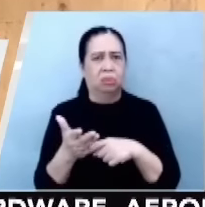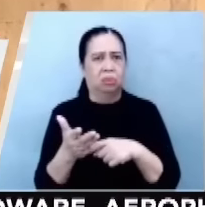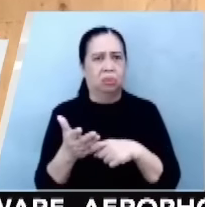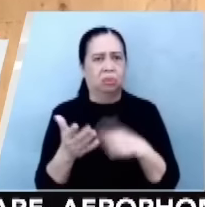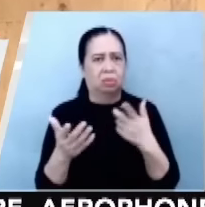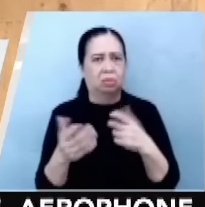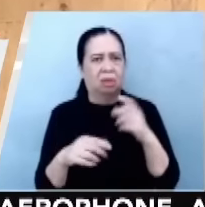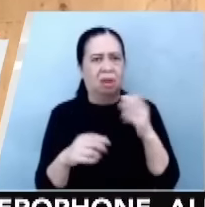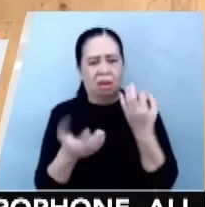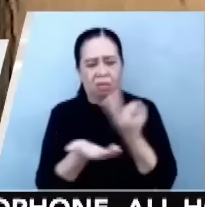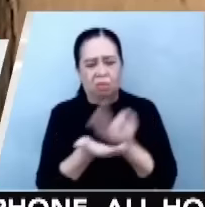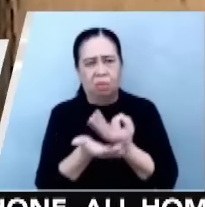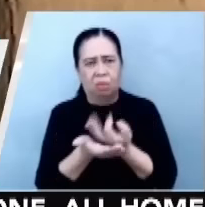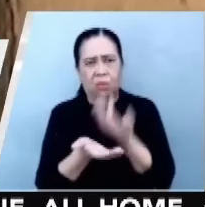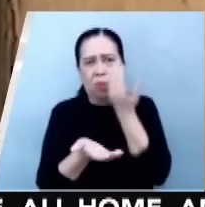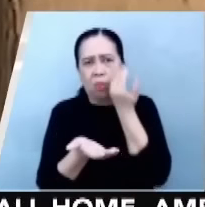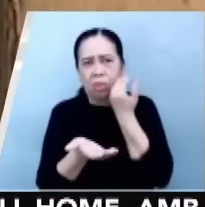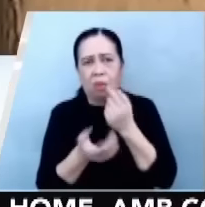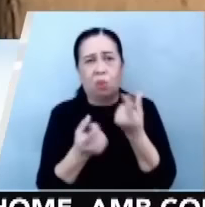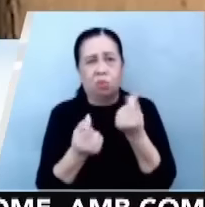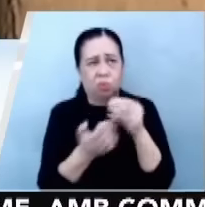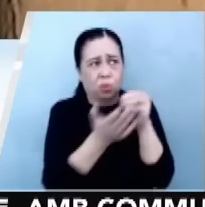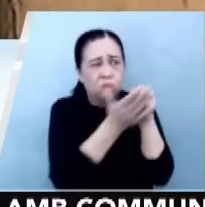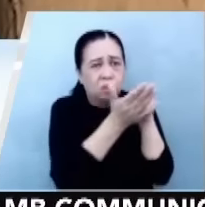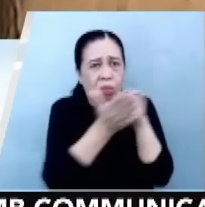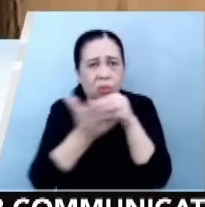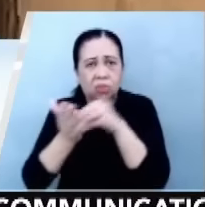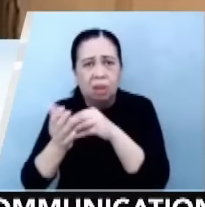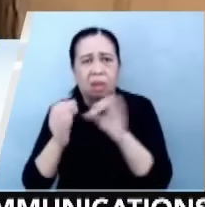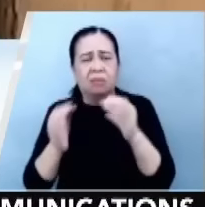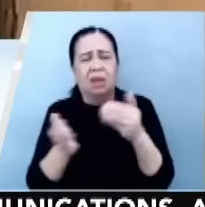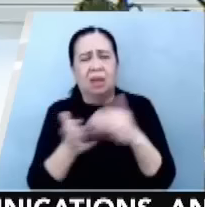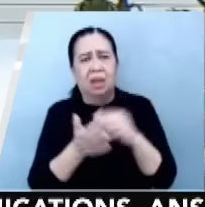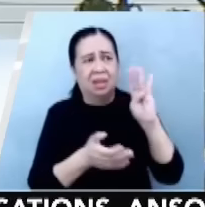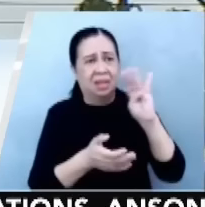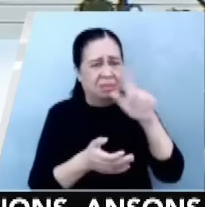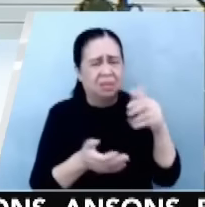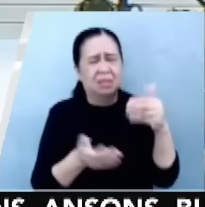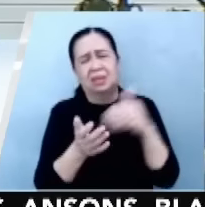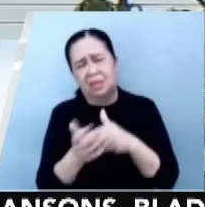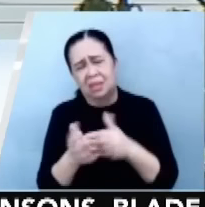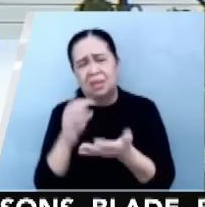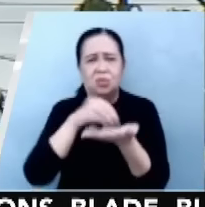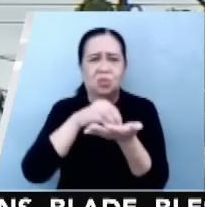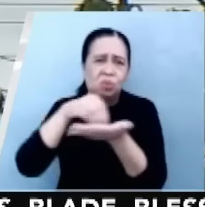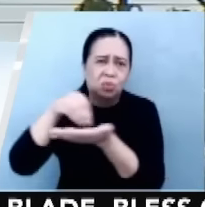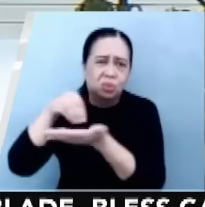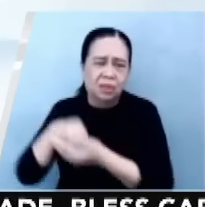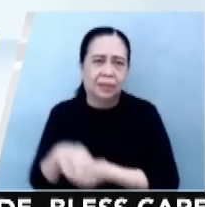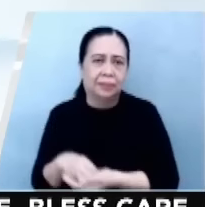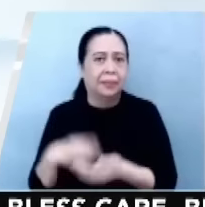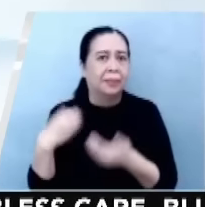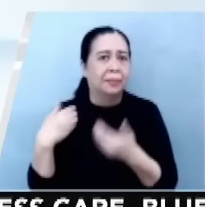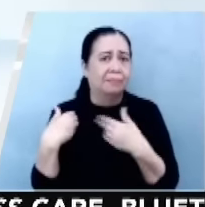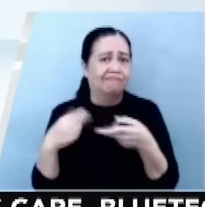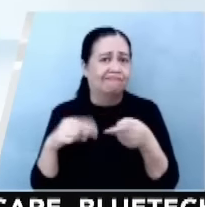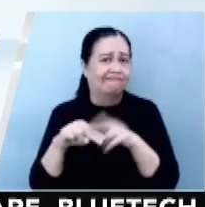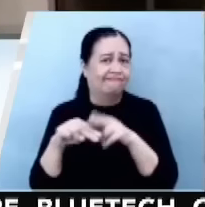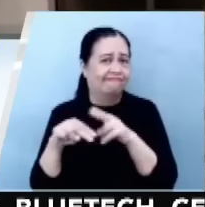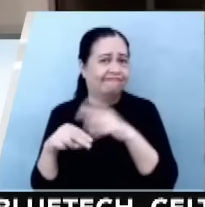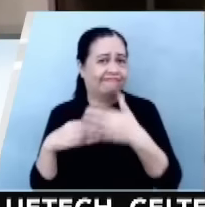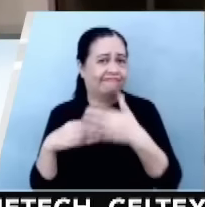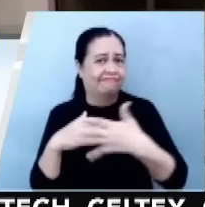pambayad, utang muna. Pag mayroon na naman bill, utang na naman muli. May mga inaasahan pang dagdag singil sa mga susunod na